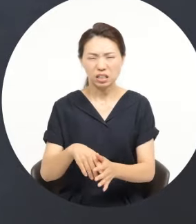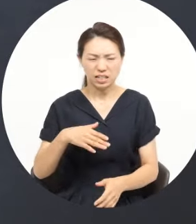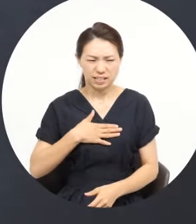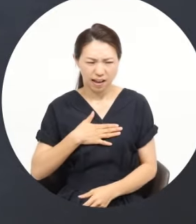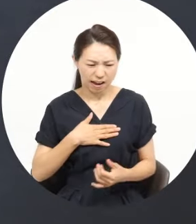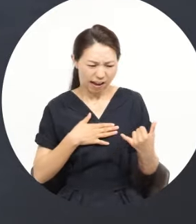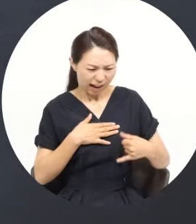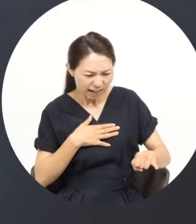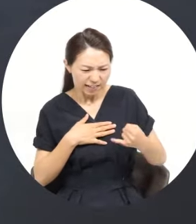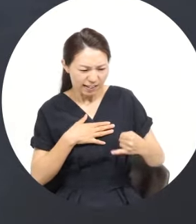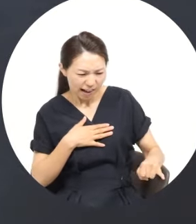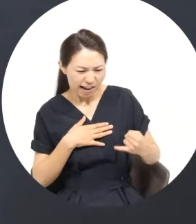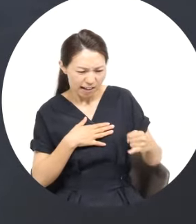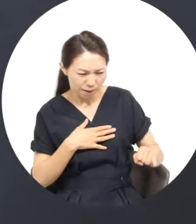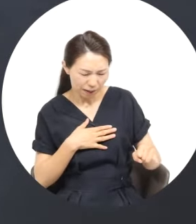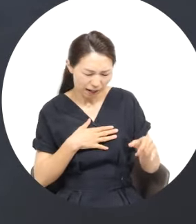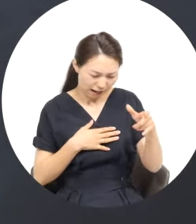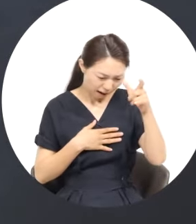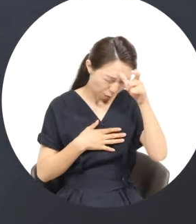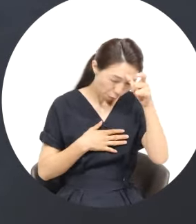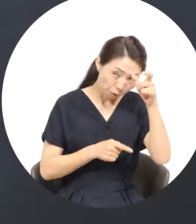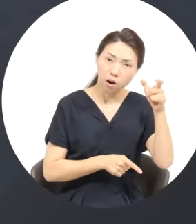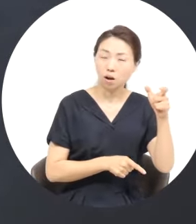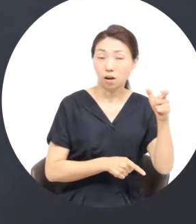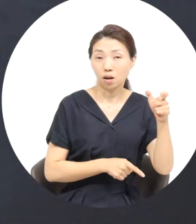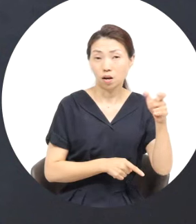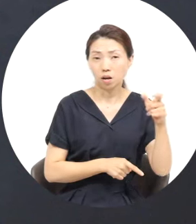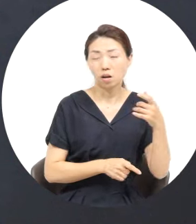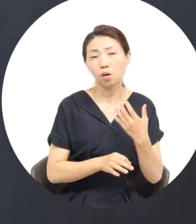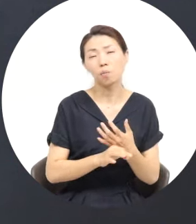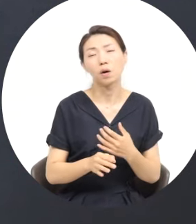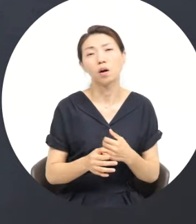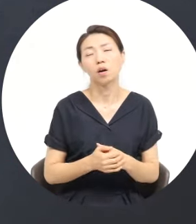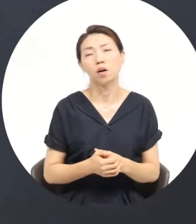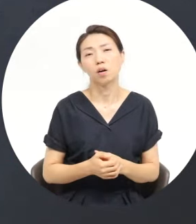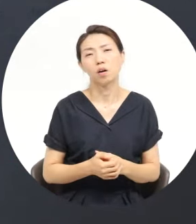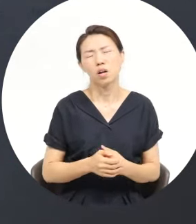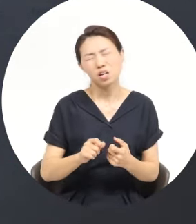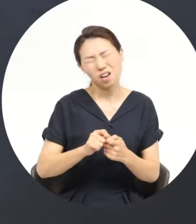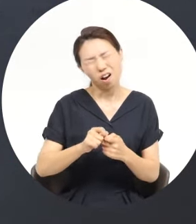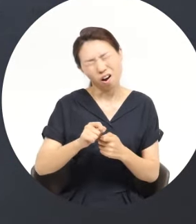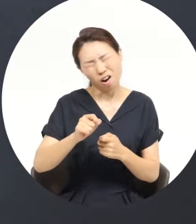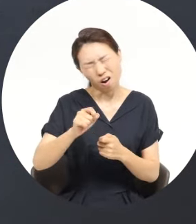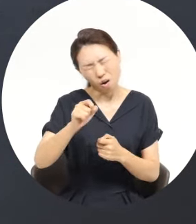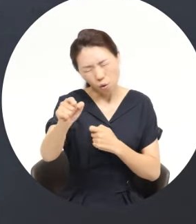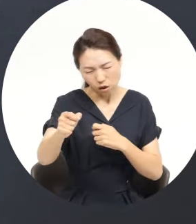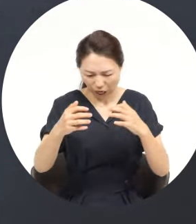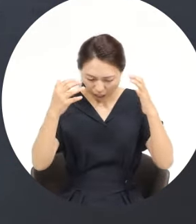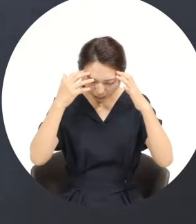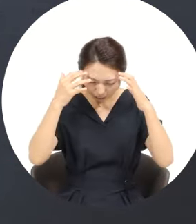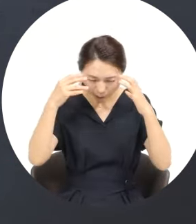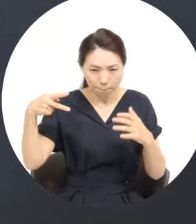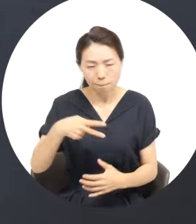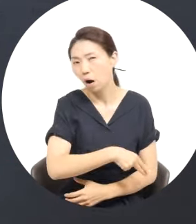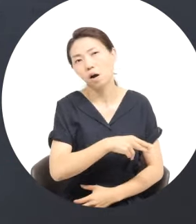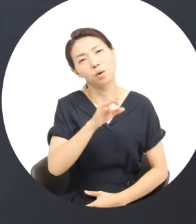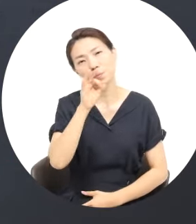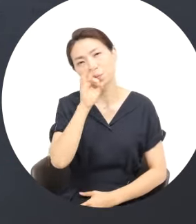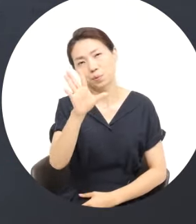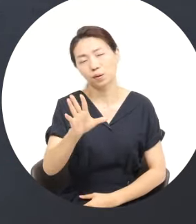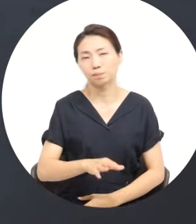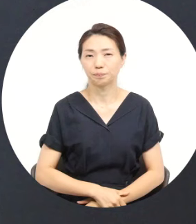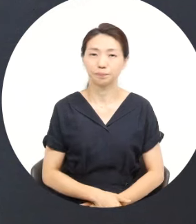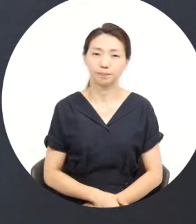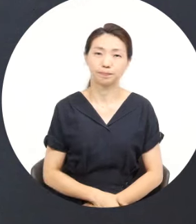나를 움켜쥐고 애만 이러면 자기는 영원히 자기 괴로움에서 벗어날 수가